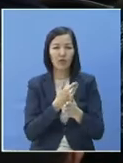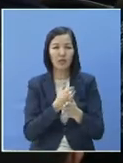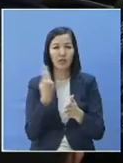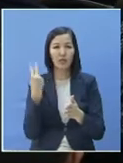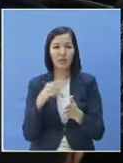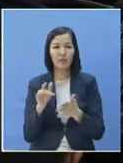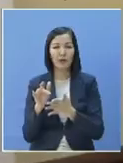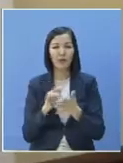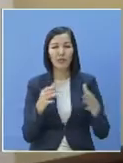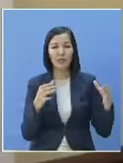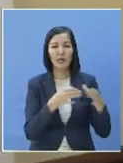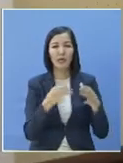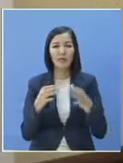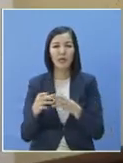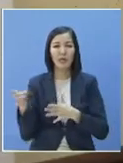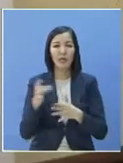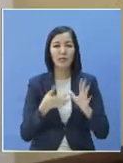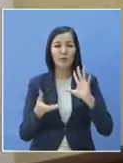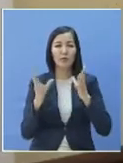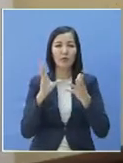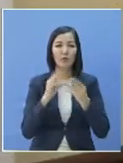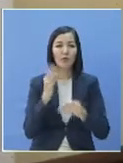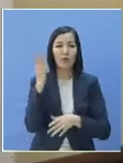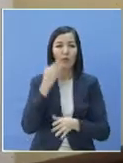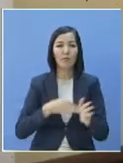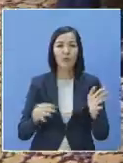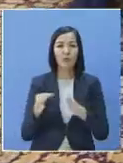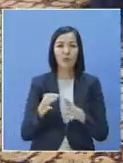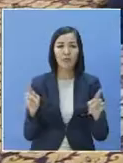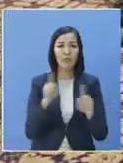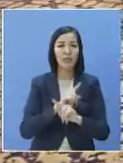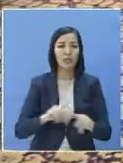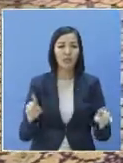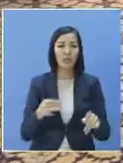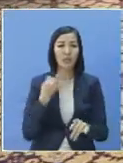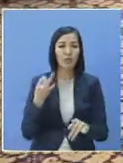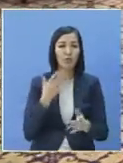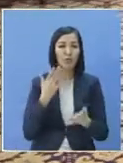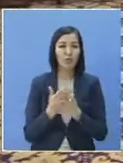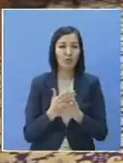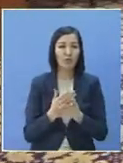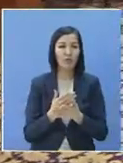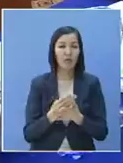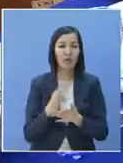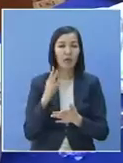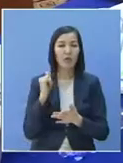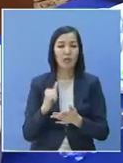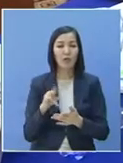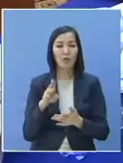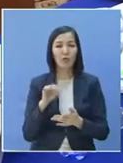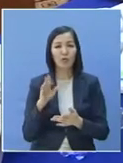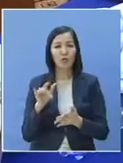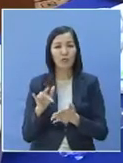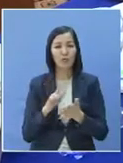20-ға жуық туристік компаниялар республика көлемінде Алматы облысына ерекше қызығушылық танытып отыр. Әсіресе тау туризм мен көл